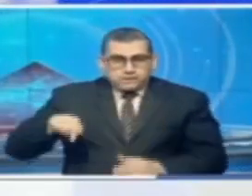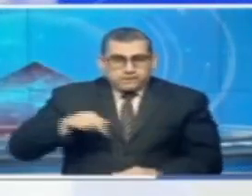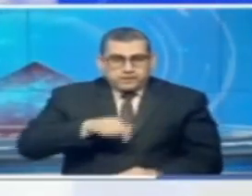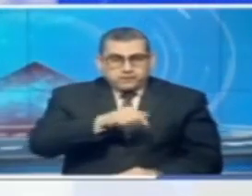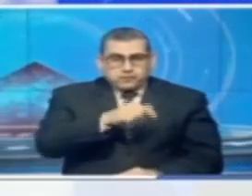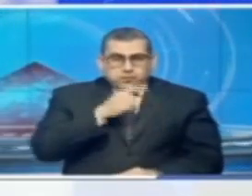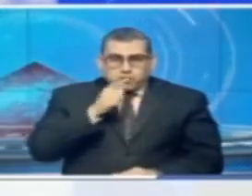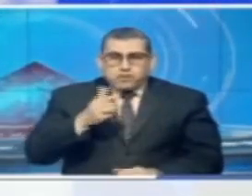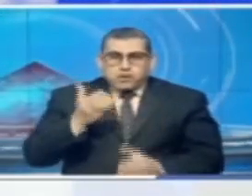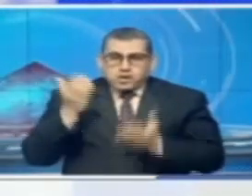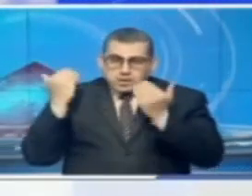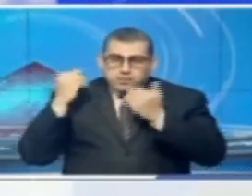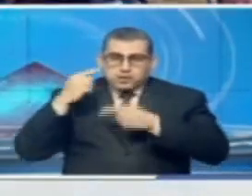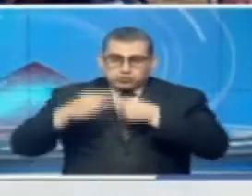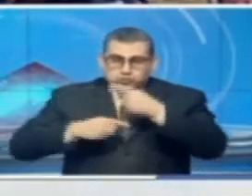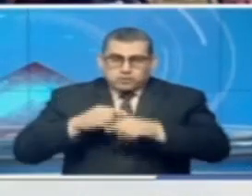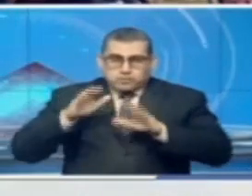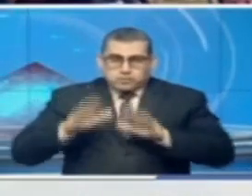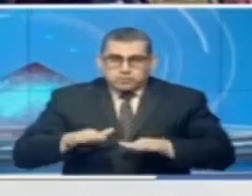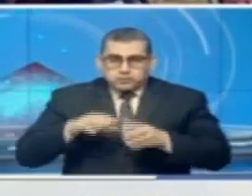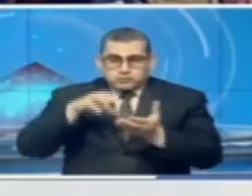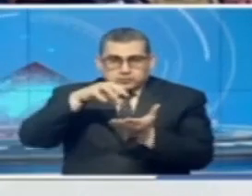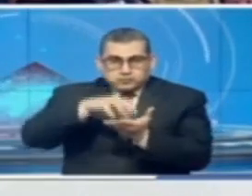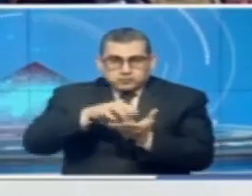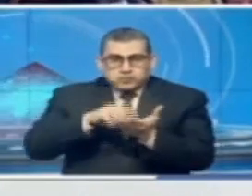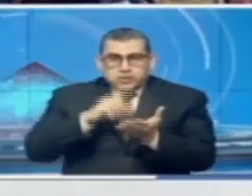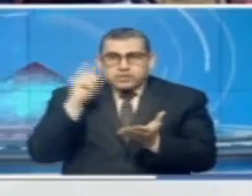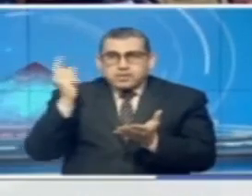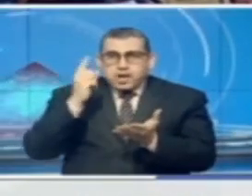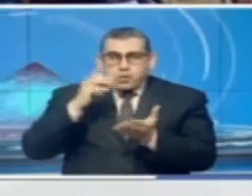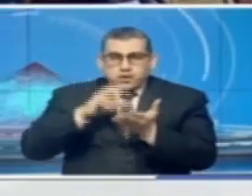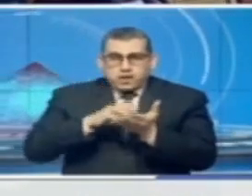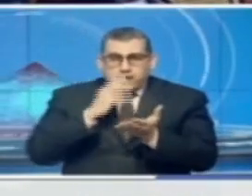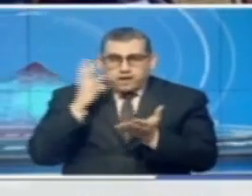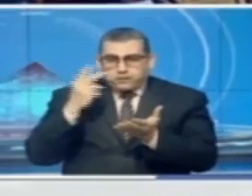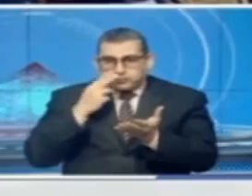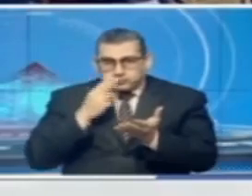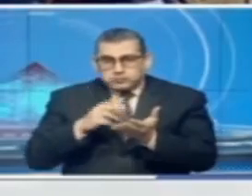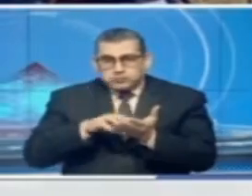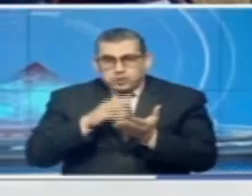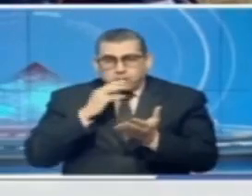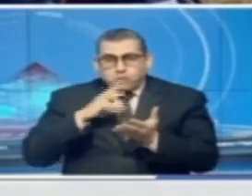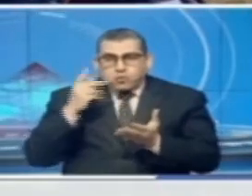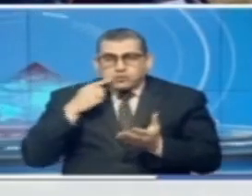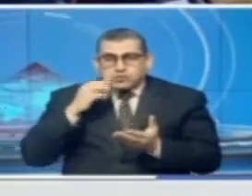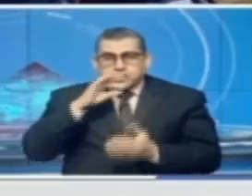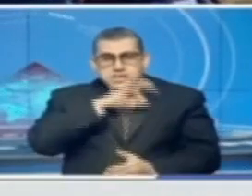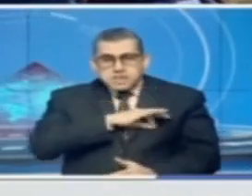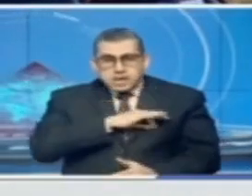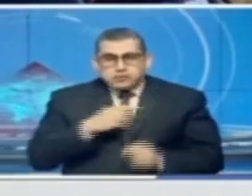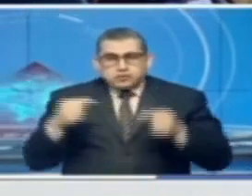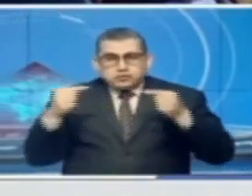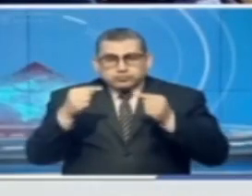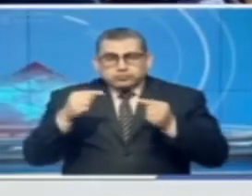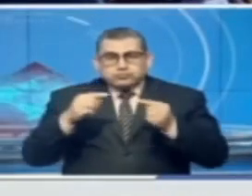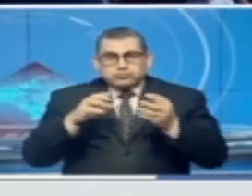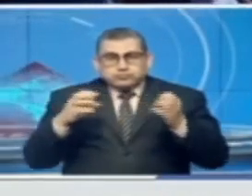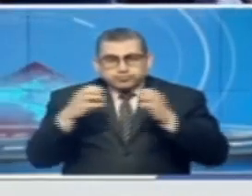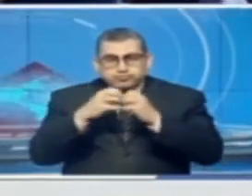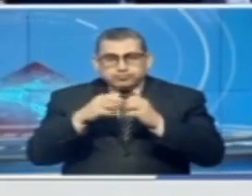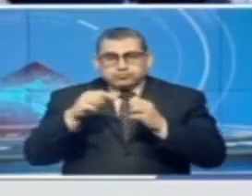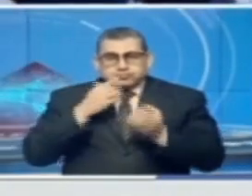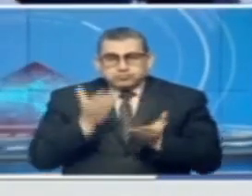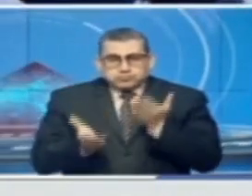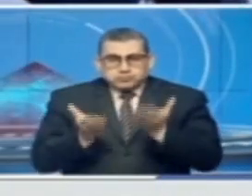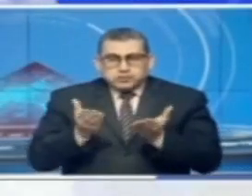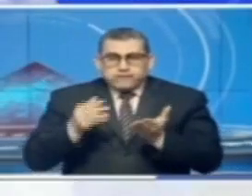كانت ولا تزال هي بؤرة الأحداث الدولية، تتعارض فيها المصالح وتتشابك فيها